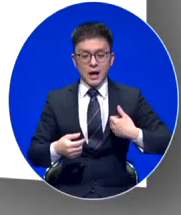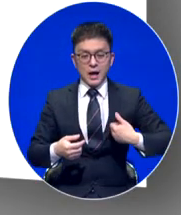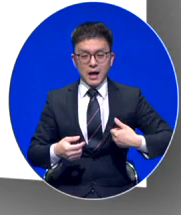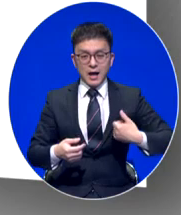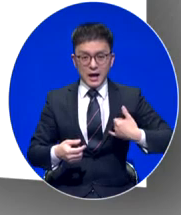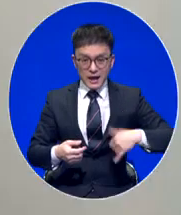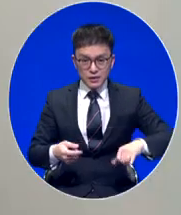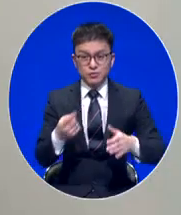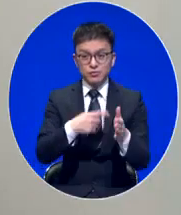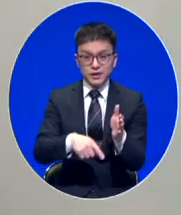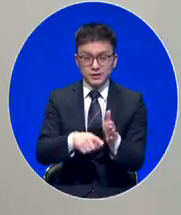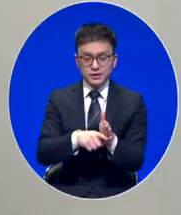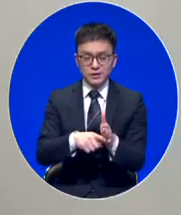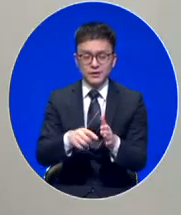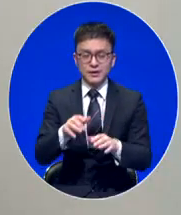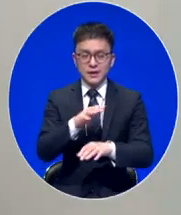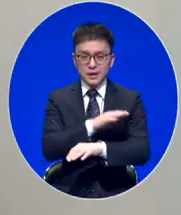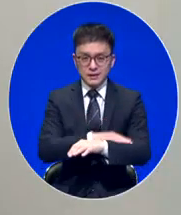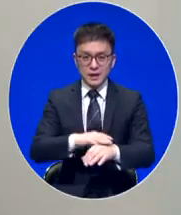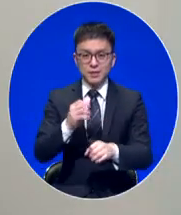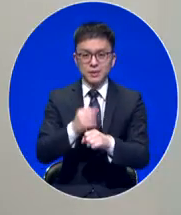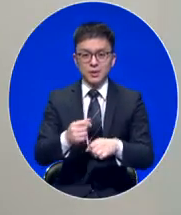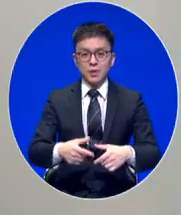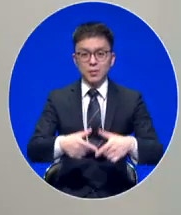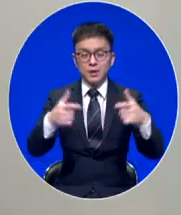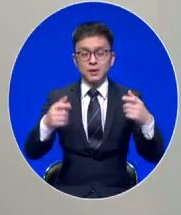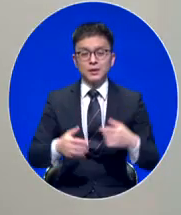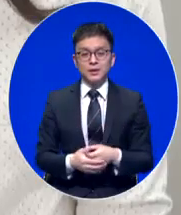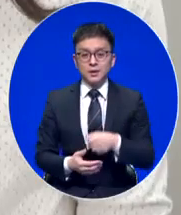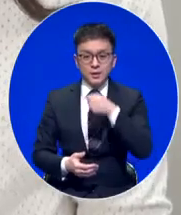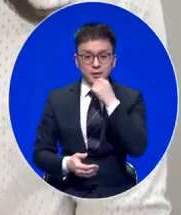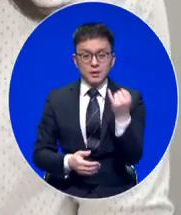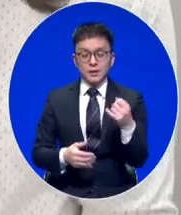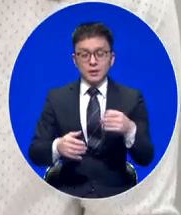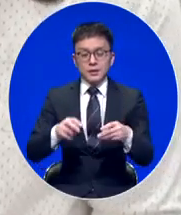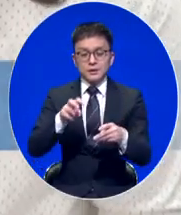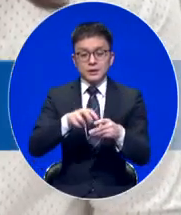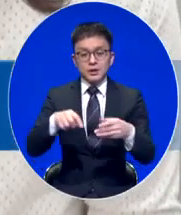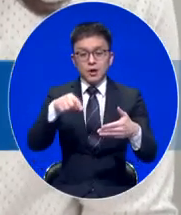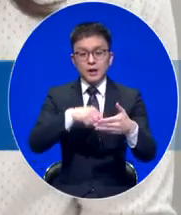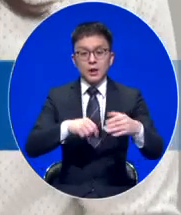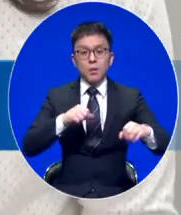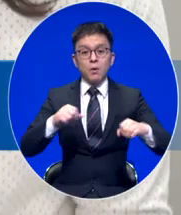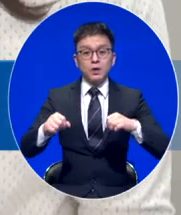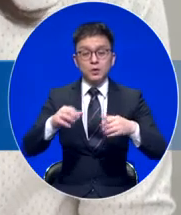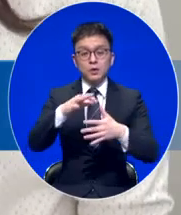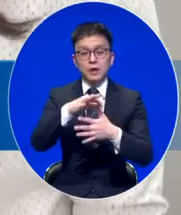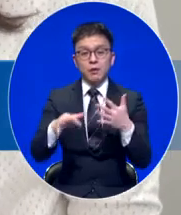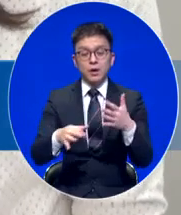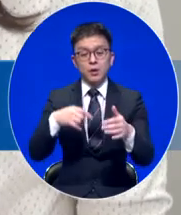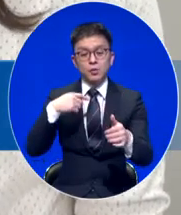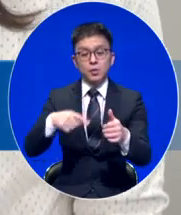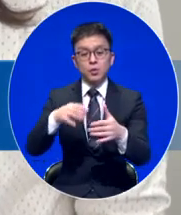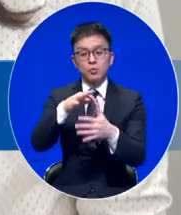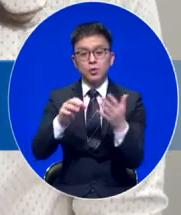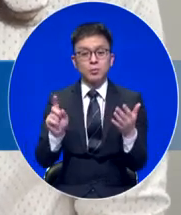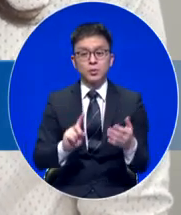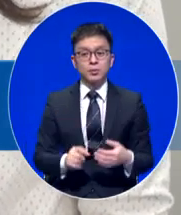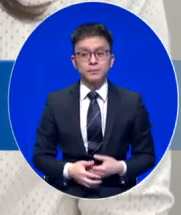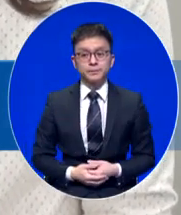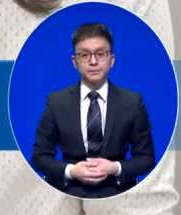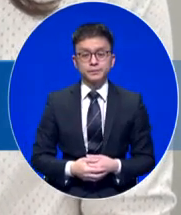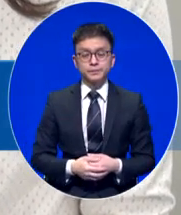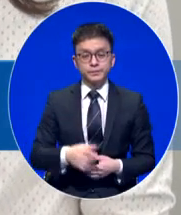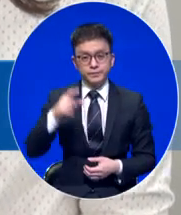나갈 예정입니다 예 그러면 센터에서는 어떤 활동이나 뭐 그런 것들이 이루어지나요 그런 프로그램들이 있나요